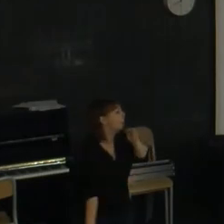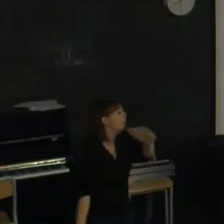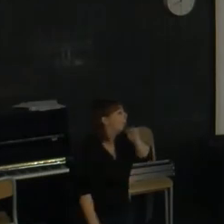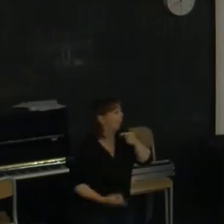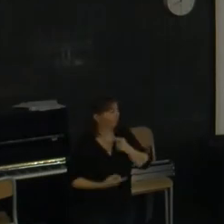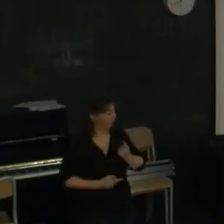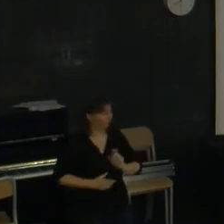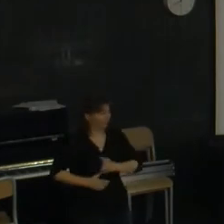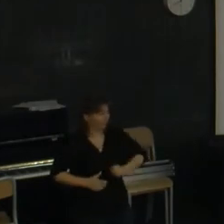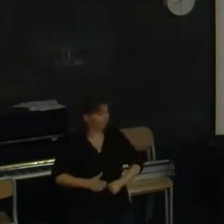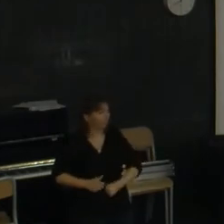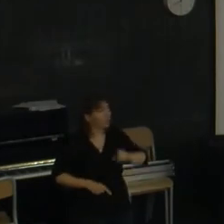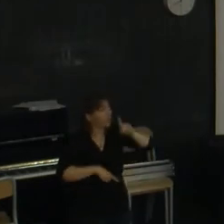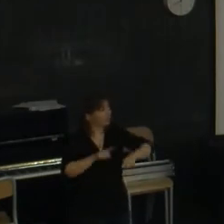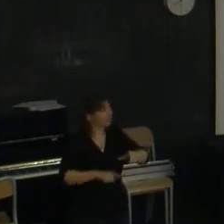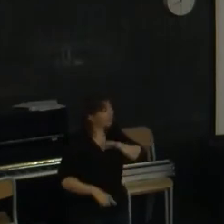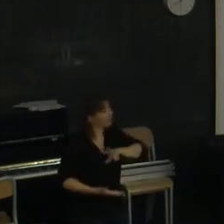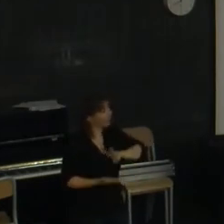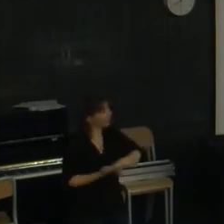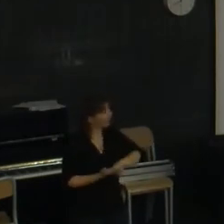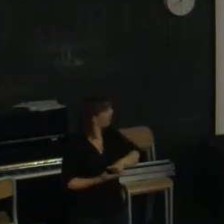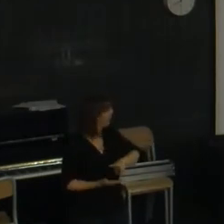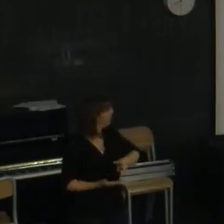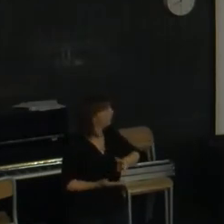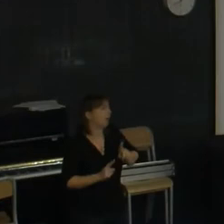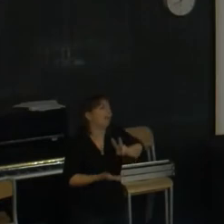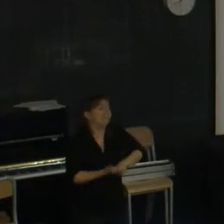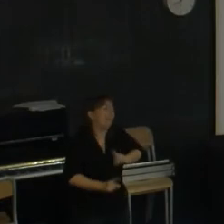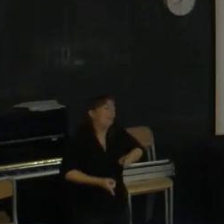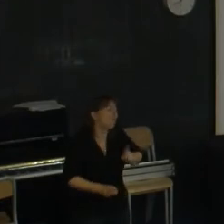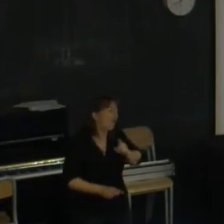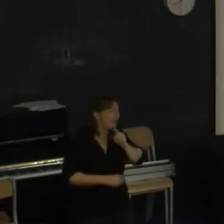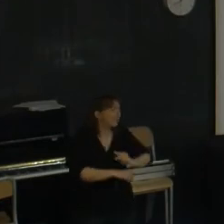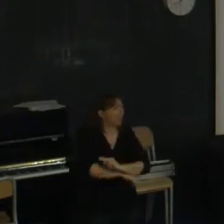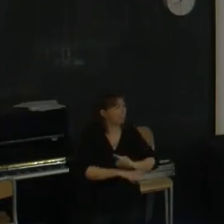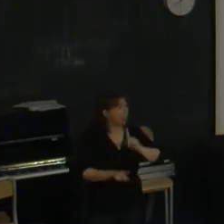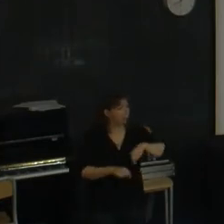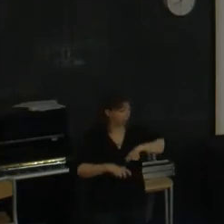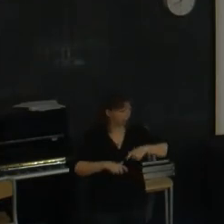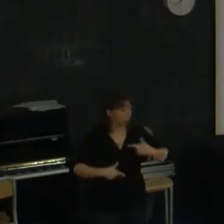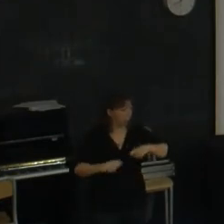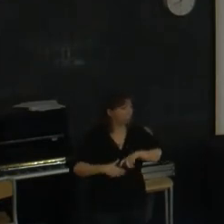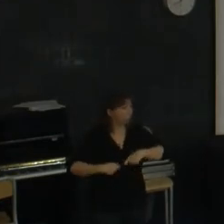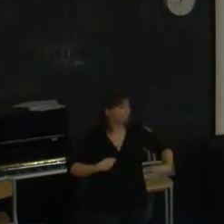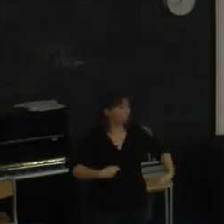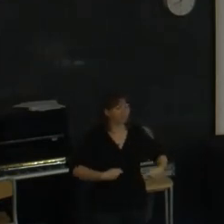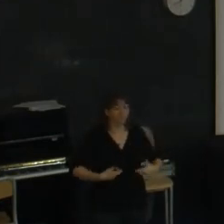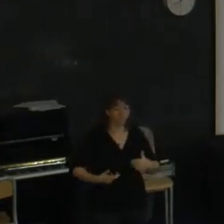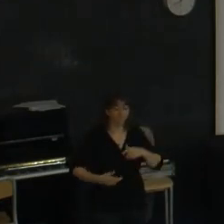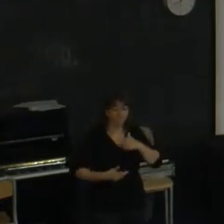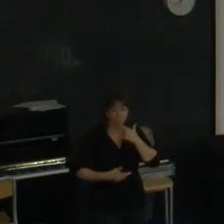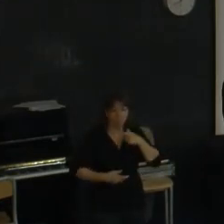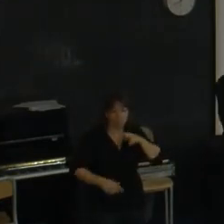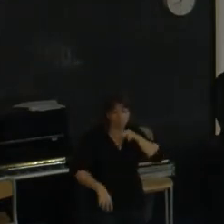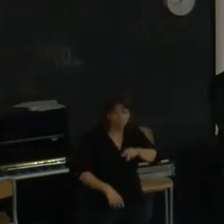effectivement, de temps en temps, je me balade vraiment avec un Python, pas un vrai serpent, mais une peluche, principalement au Python FOSDEM. Donc, voilà. Alors, en même